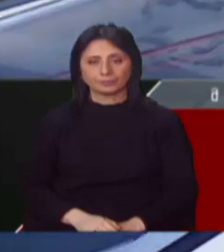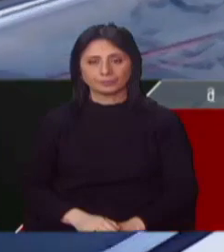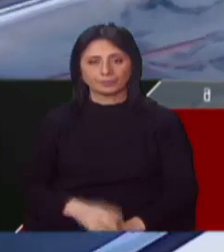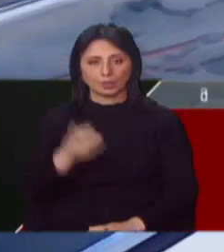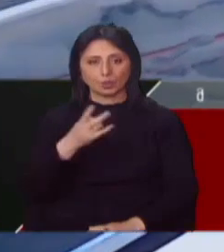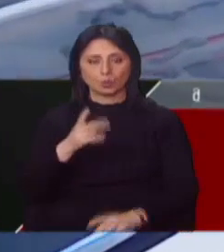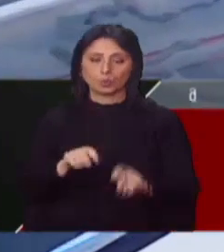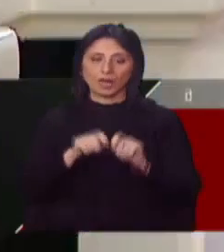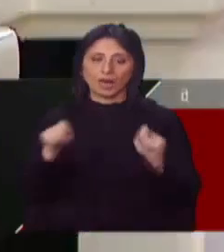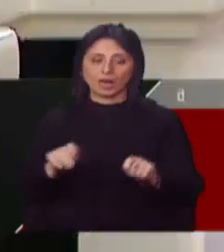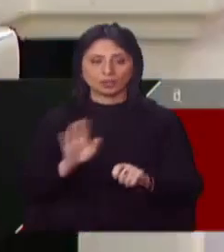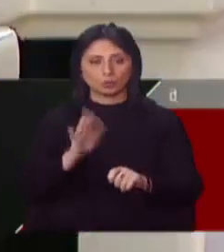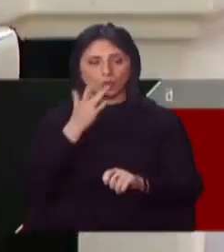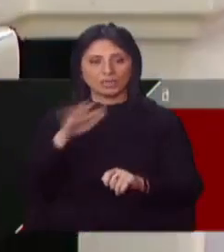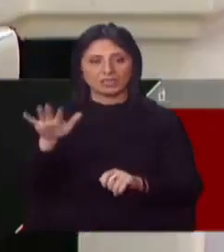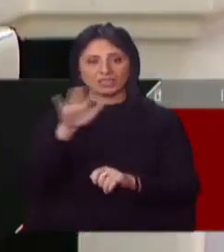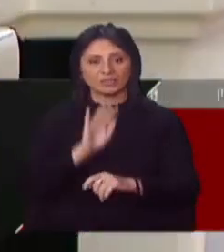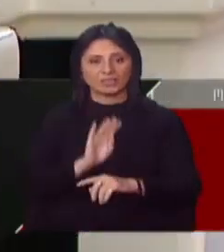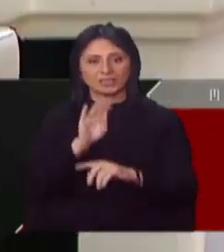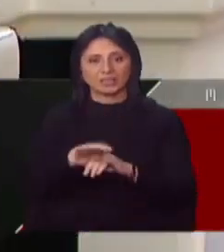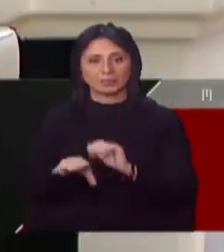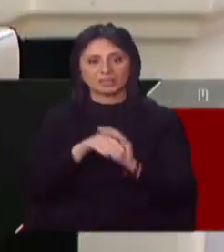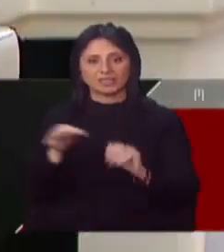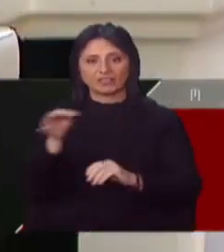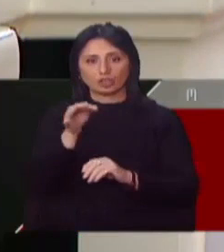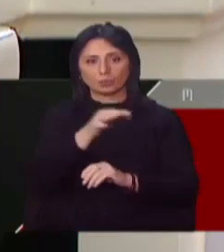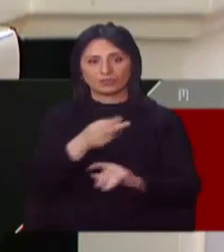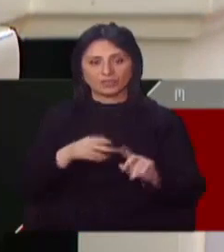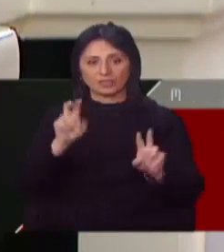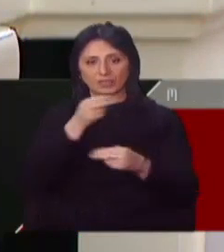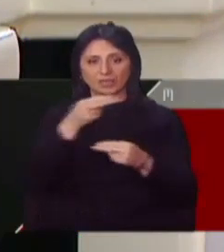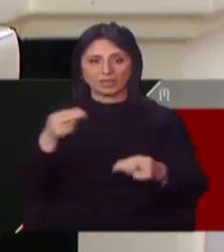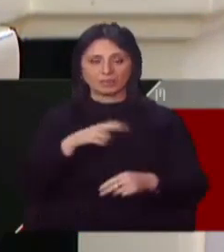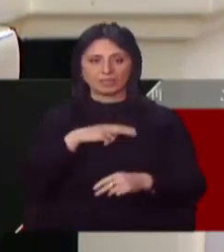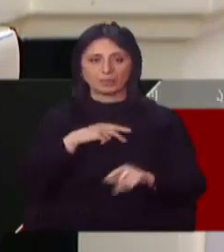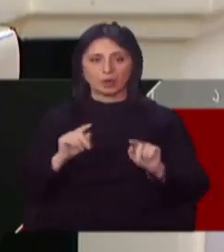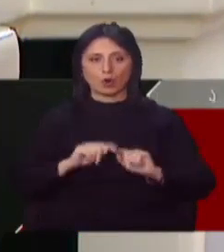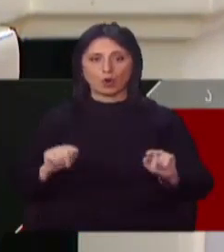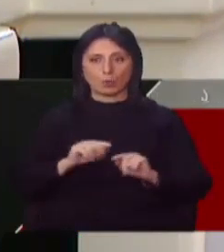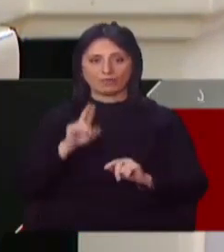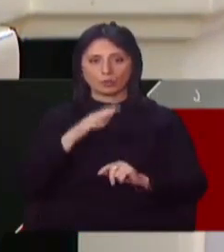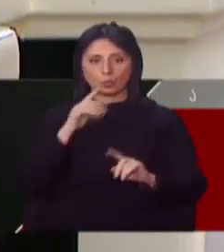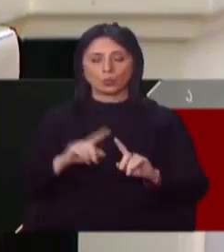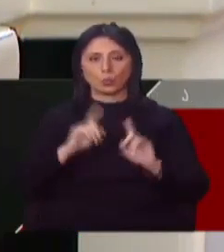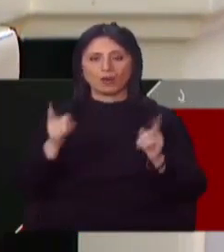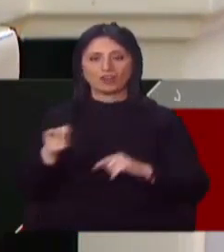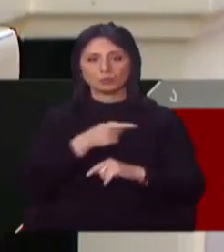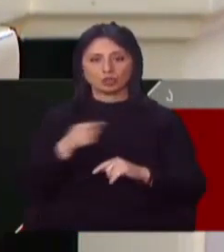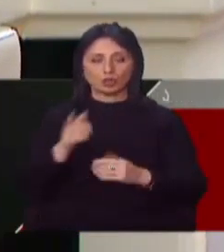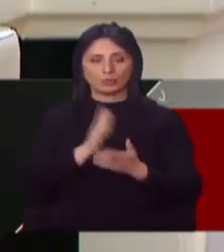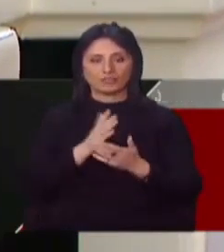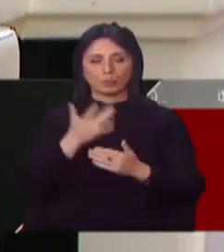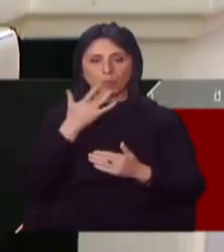Unda gaixna stuare, sazorgaret, damate, bicarce, nu ubnevi, este mam, sa parlamento opoziția sa da umbraule sobașori,